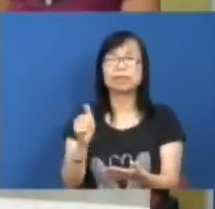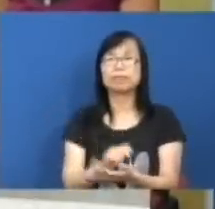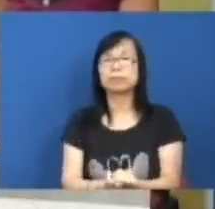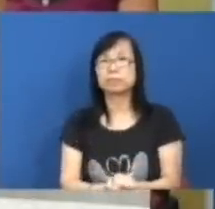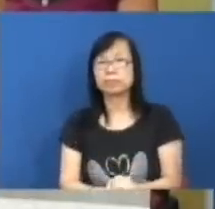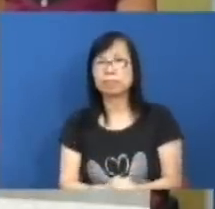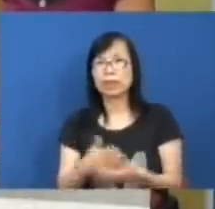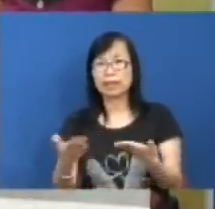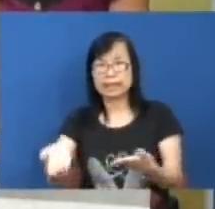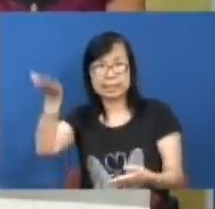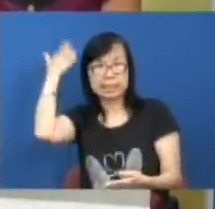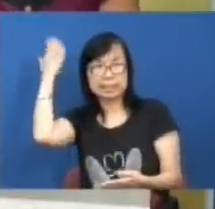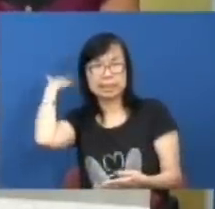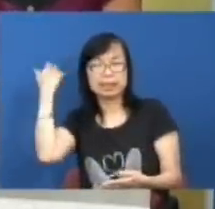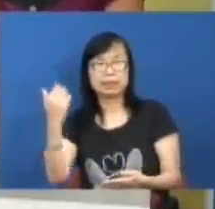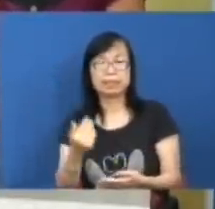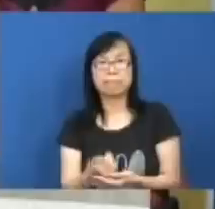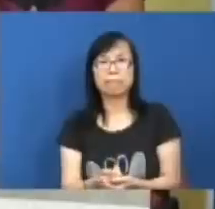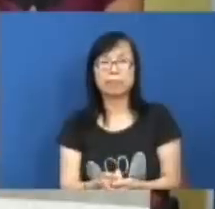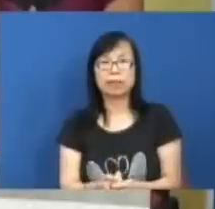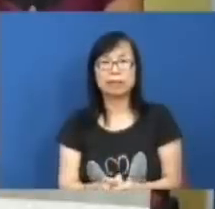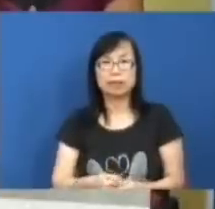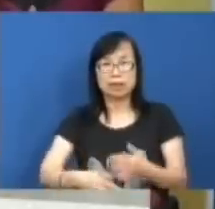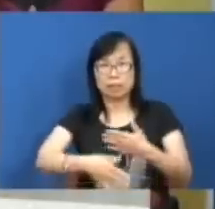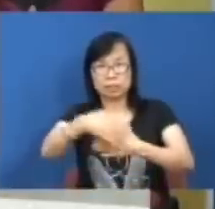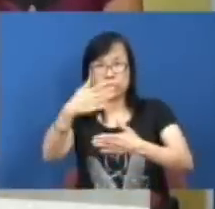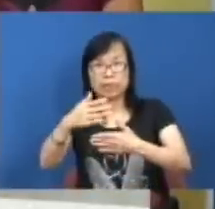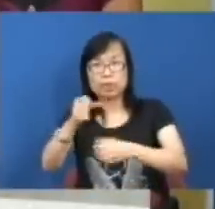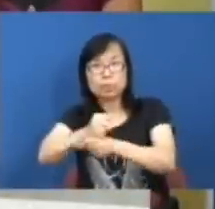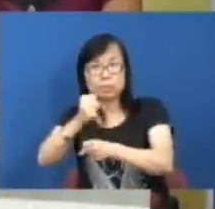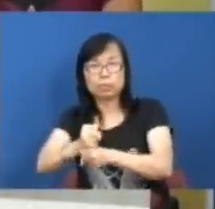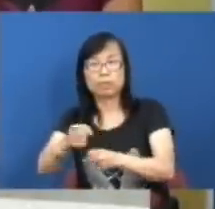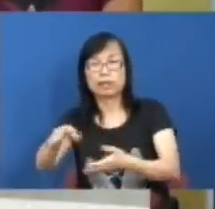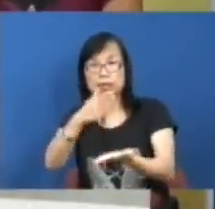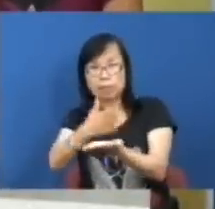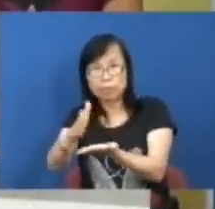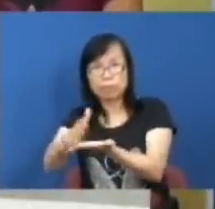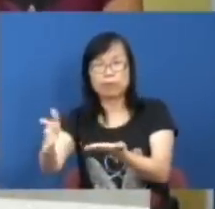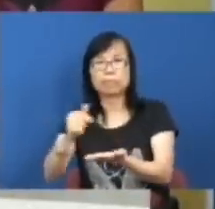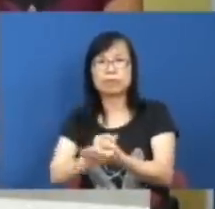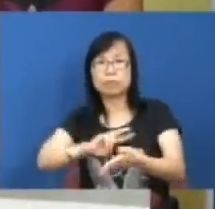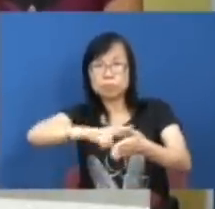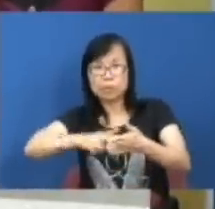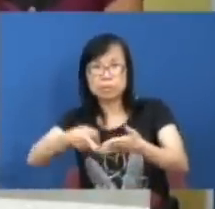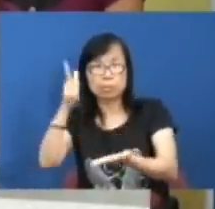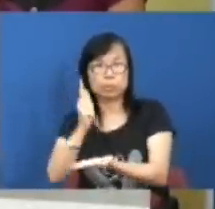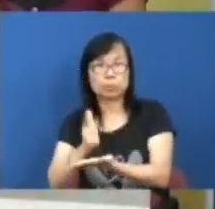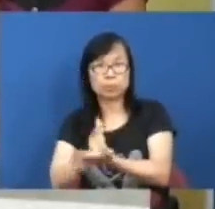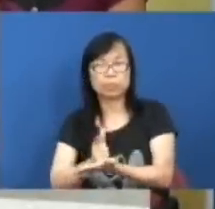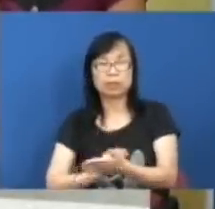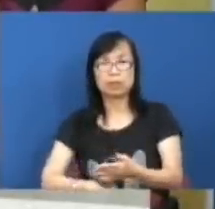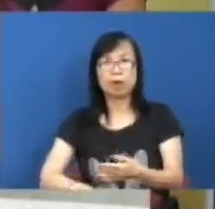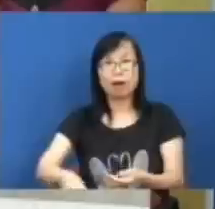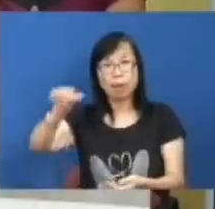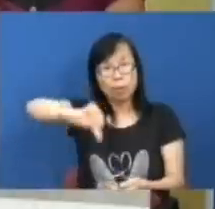嘢。 以往咧就好多時就係嗰、那個牆底處理呢一、這個部分係佔咗維修最重要。成與